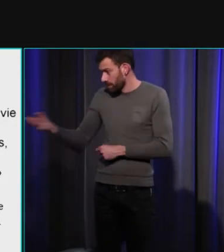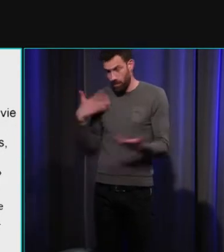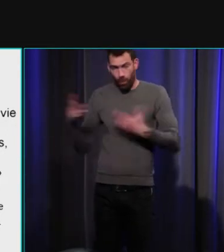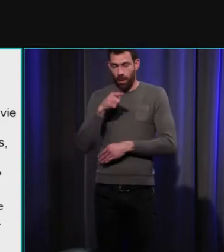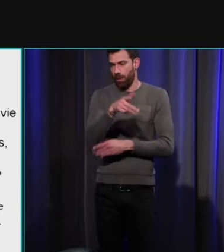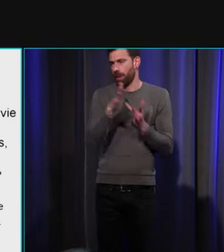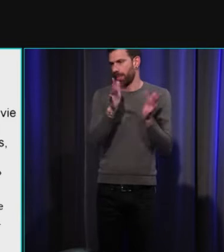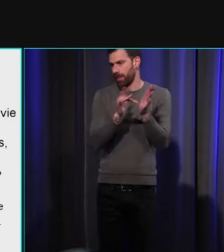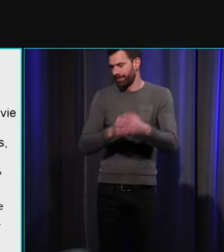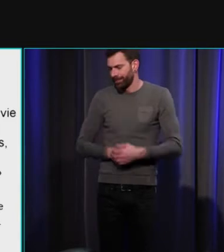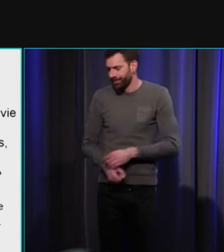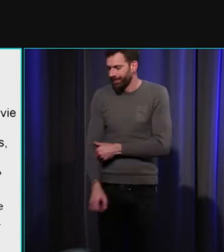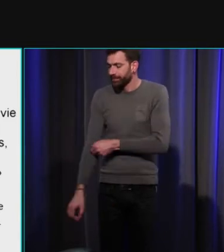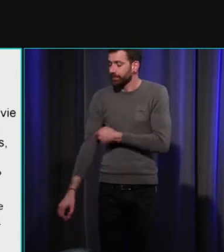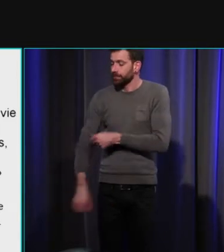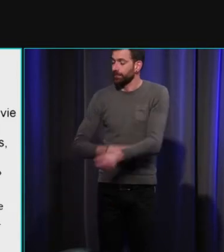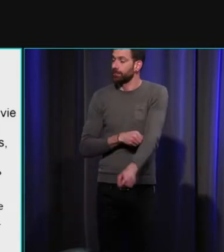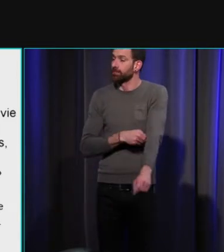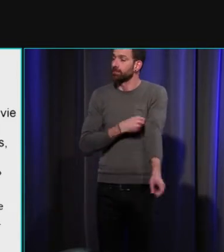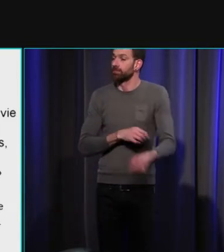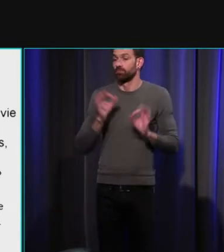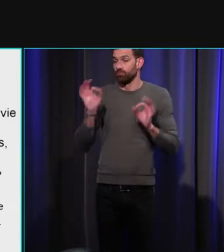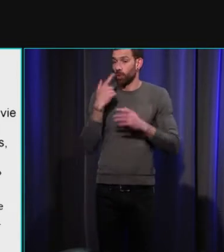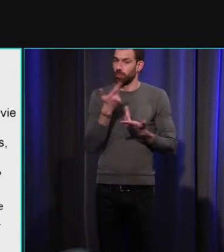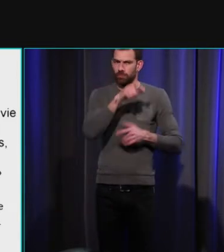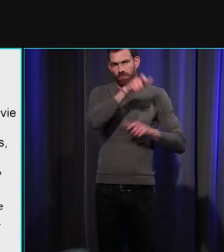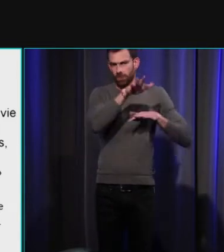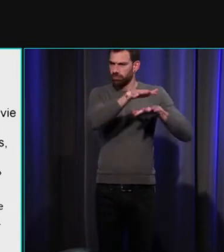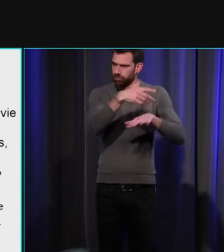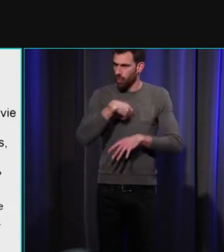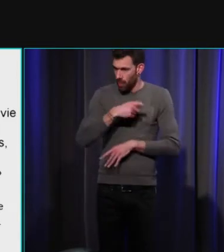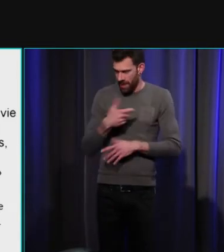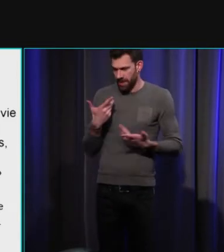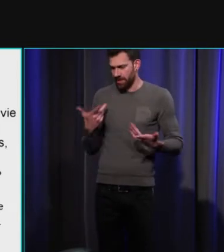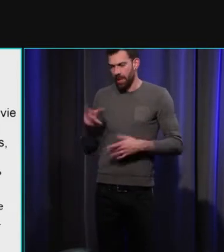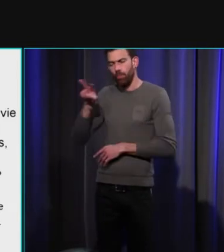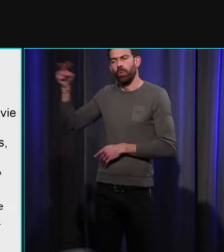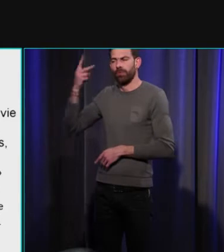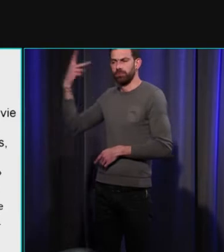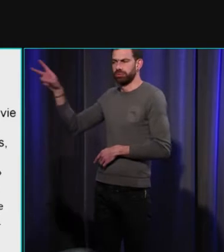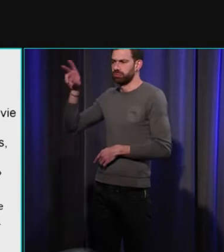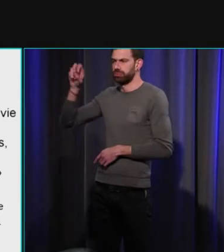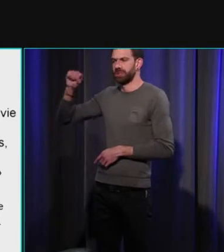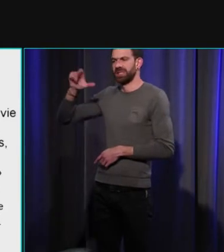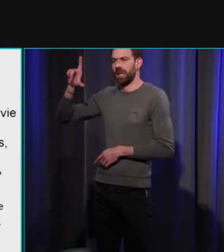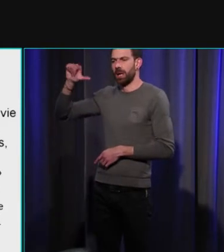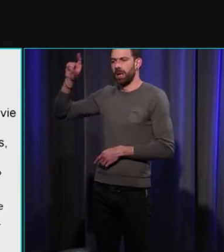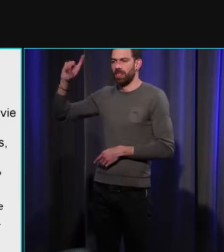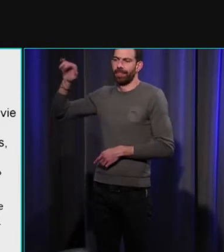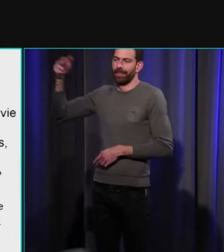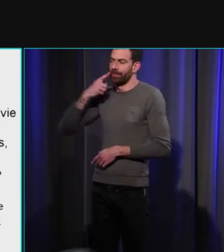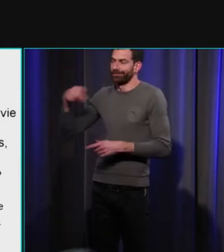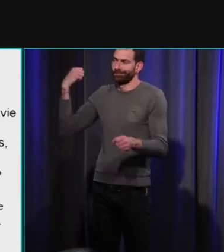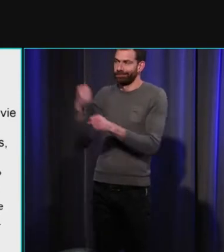ces gens dont les croisés maintenant ça c'est le regard extérieur le regard de saladin l'ours à la dame malheureusement n'a jamais rencontré